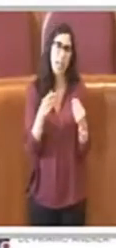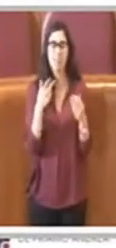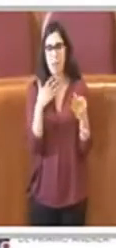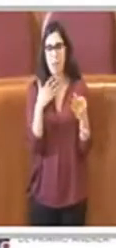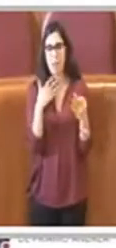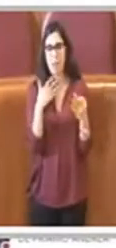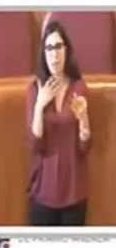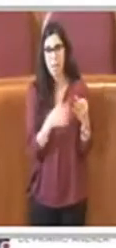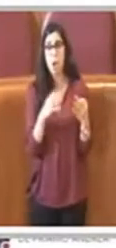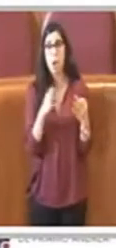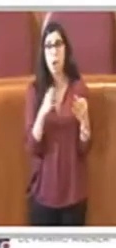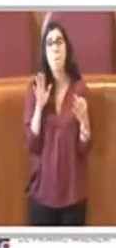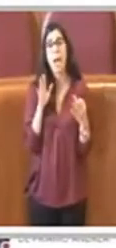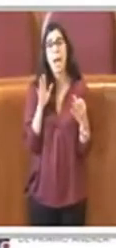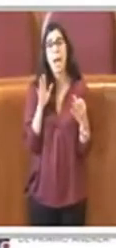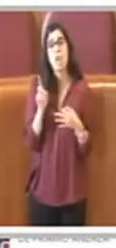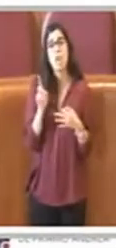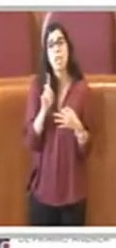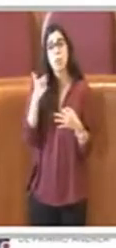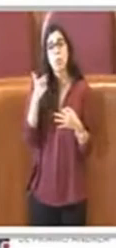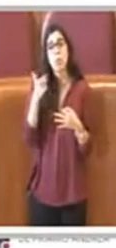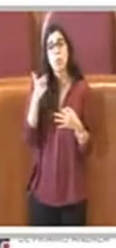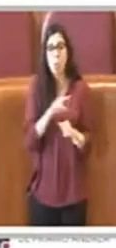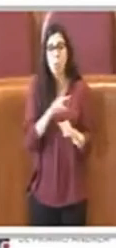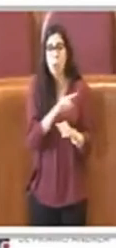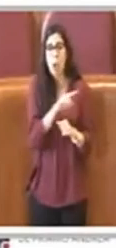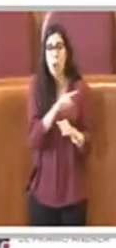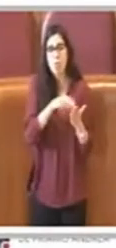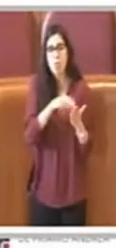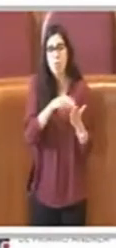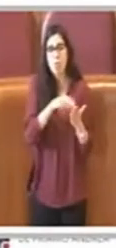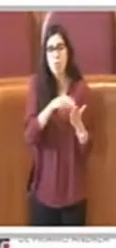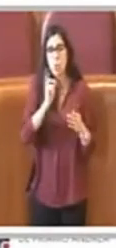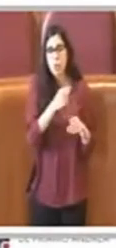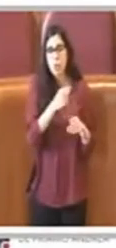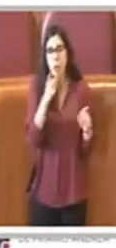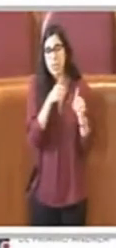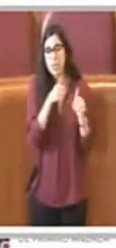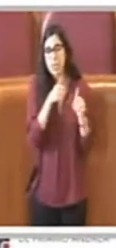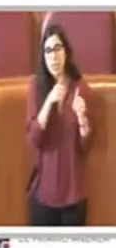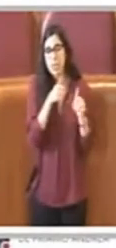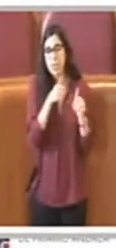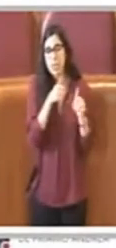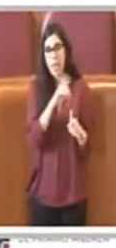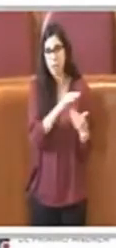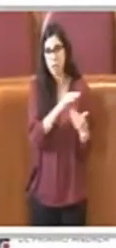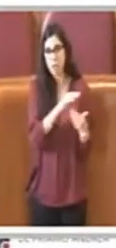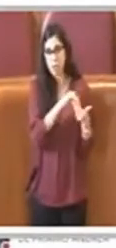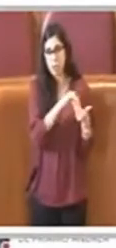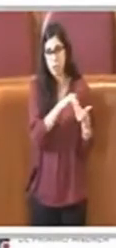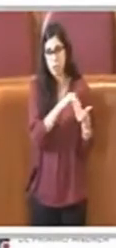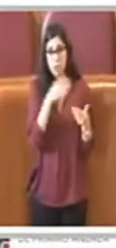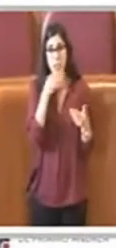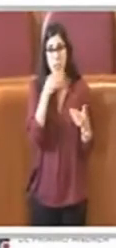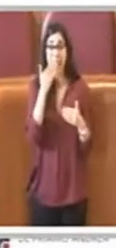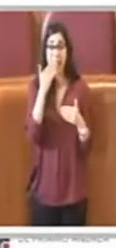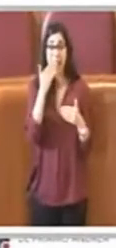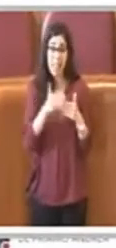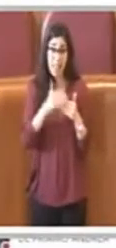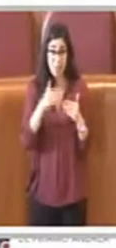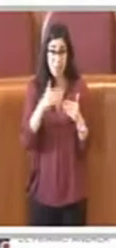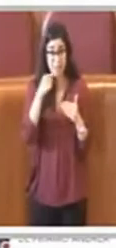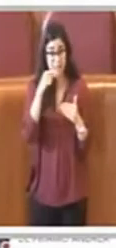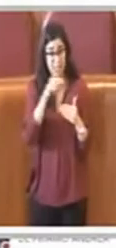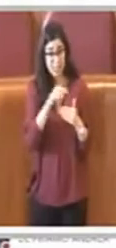rispetto poi a degli eventuali sbilanciamenti. Quindi noi abbiamo previsto come limitazione di questo nuovo modello che